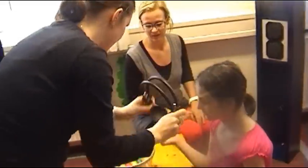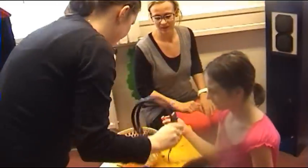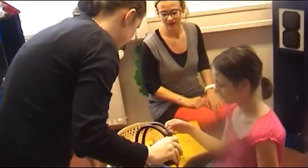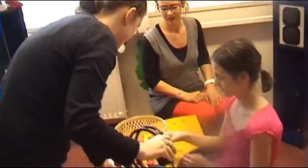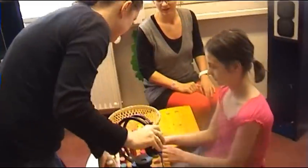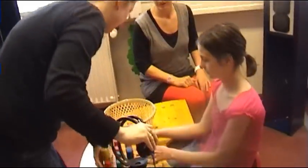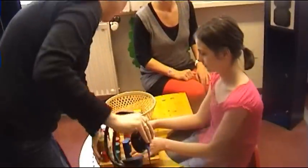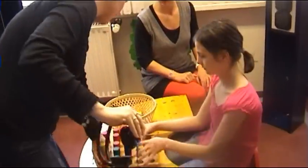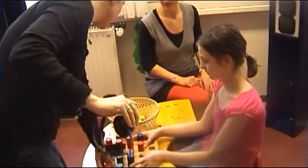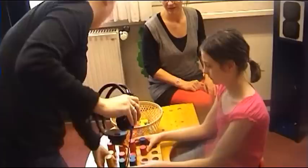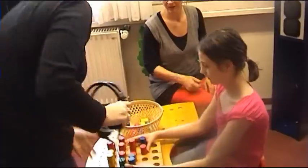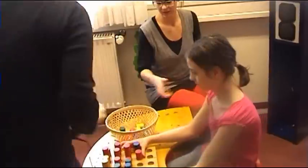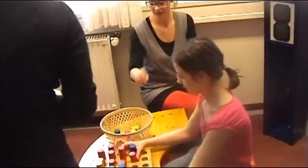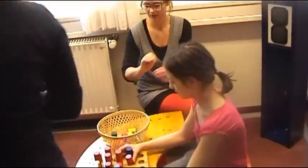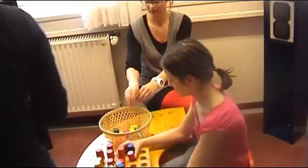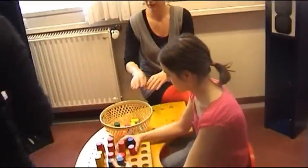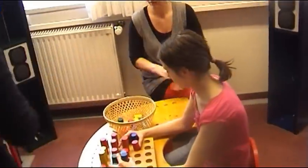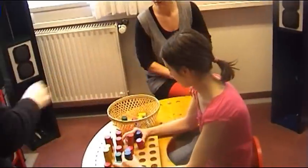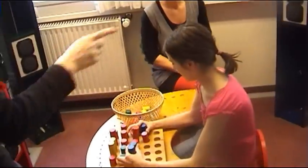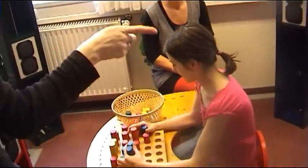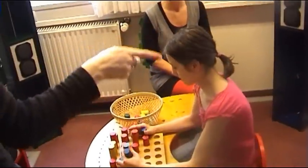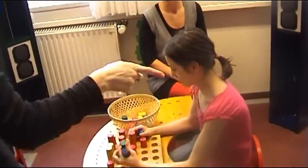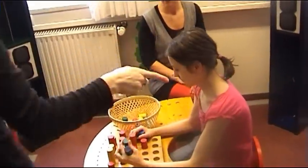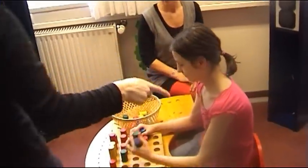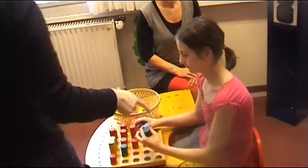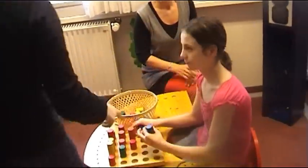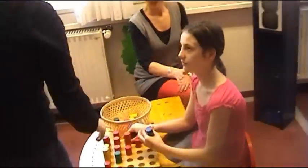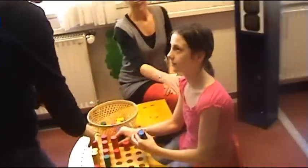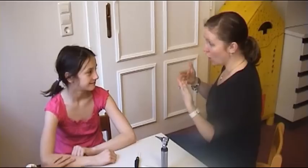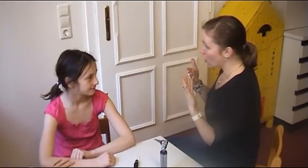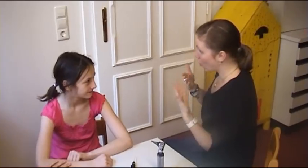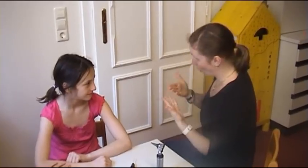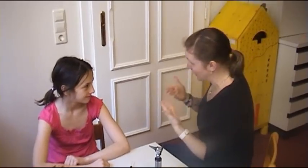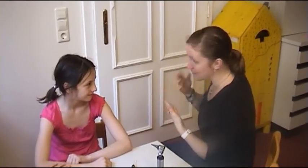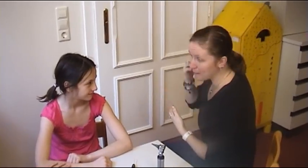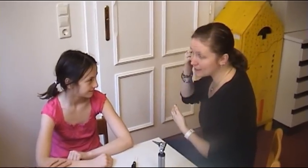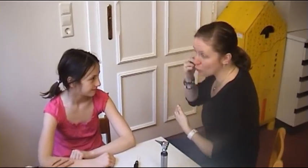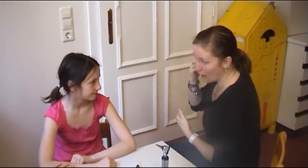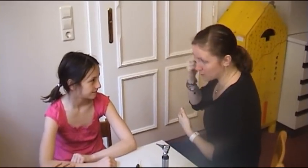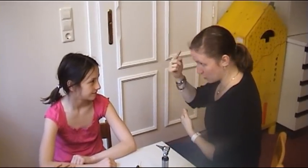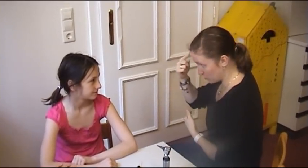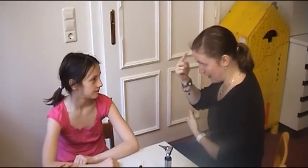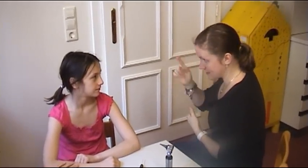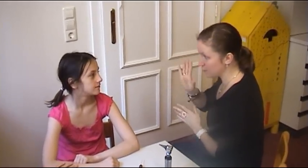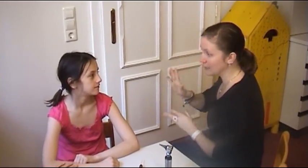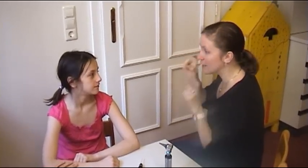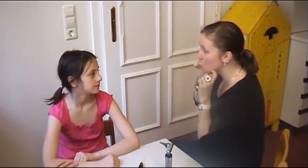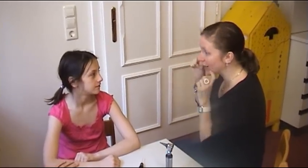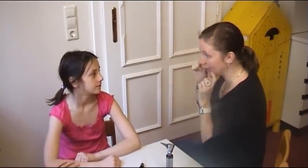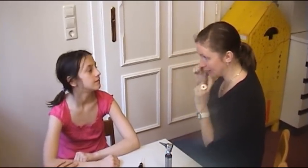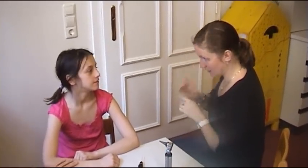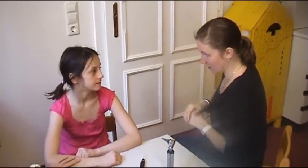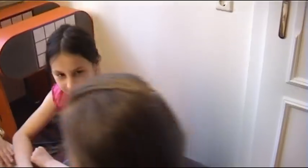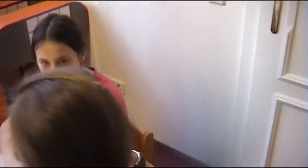So, jetzt kommt der Ohrabdruck, jetzt könnten wir uns dann da hinten hinsetzen, oder? Heute machen wir die Ohrabdrücke, du weißt die, für